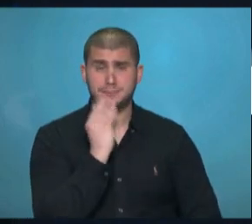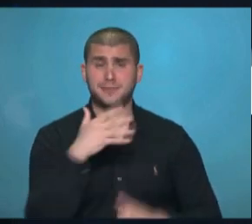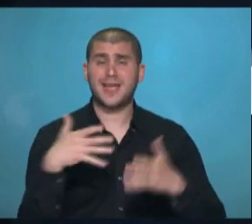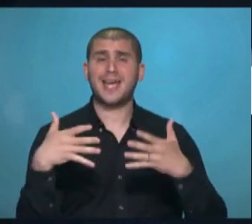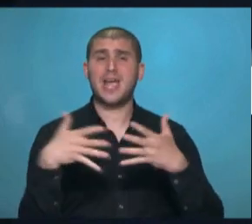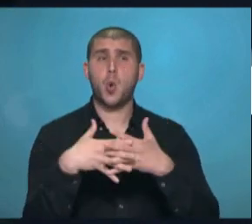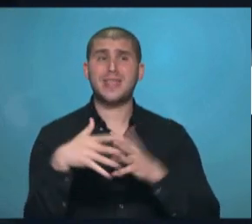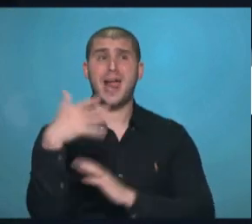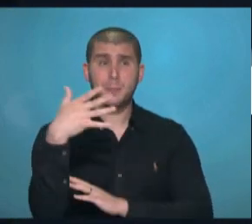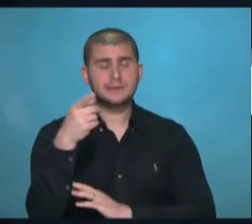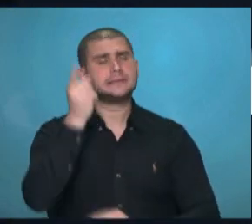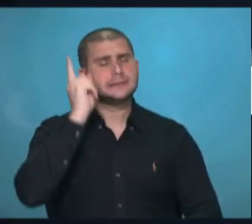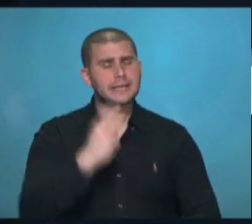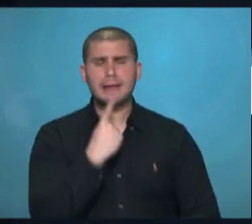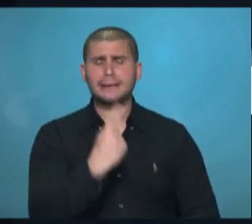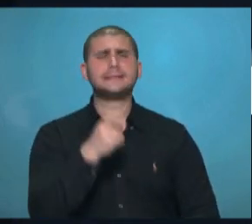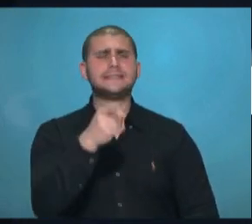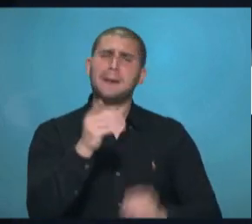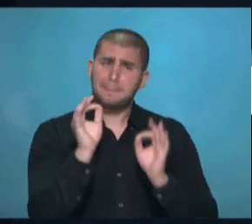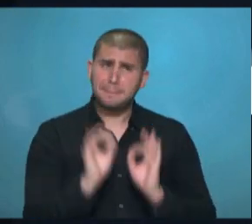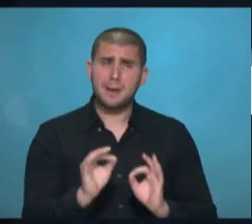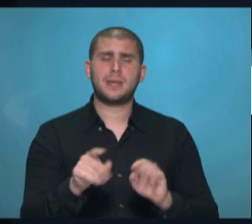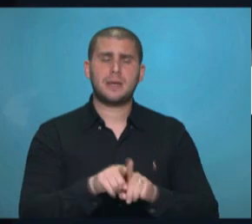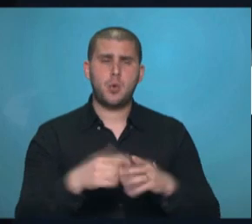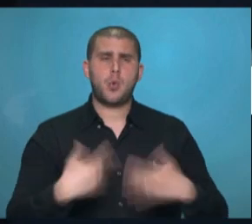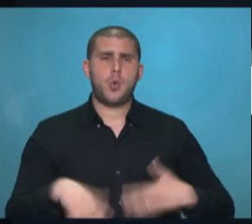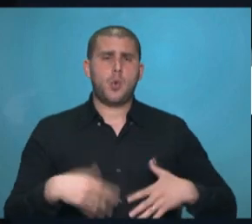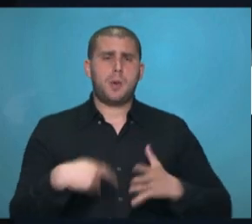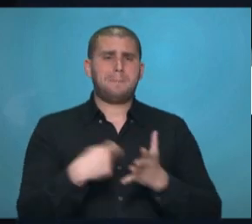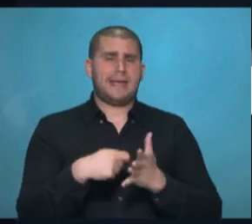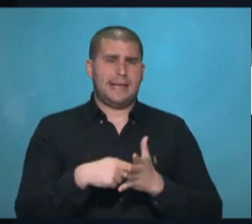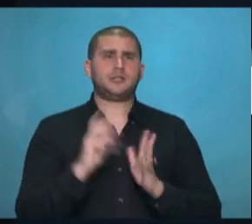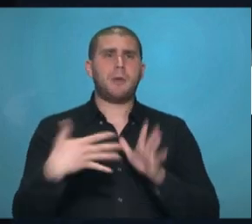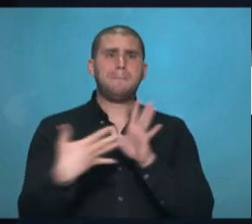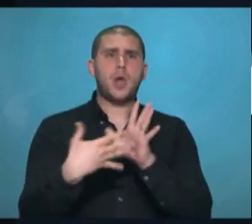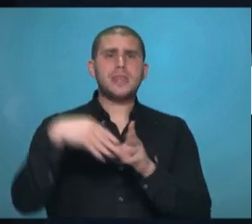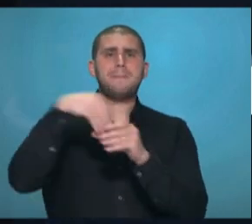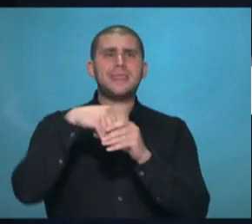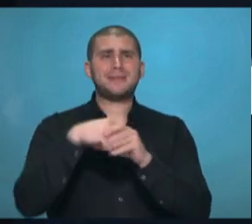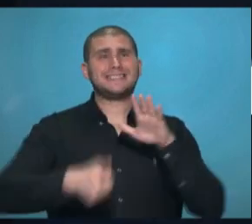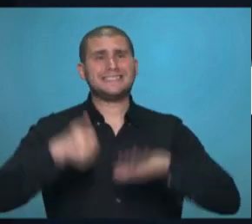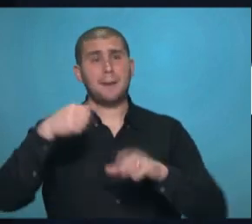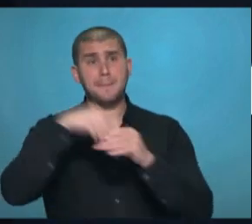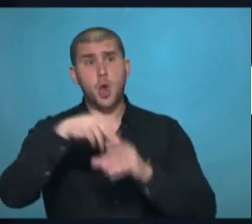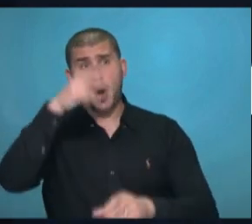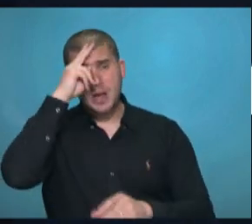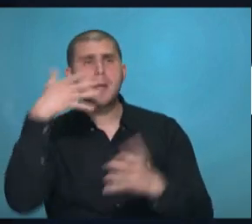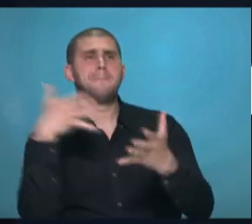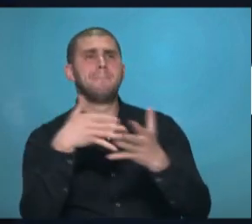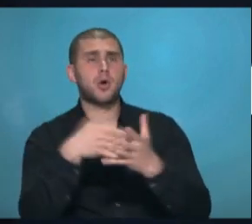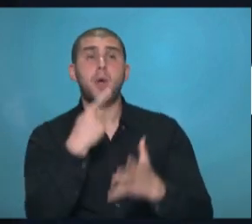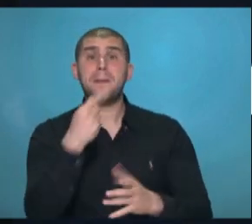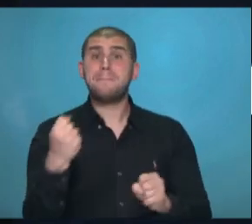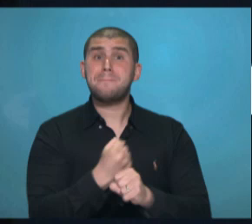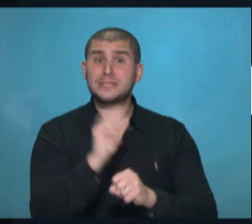הלאומי, וצריך לומר שהדבר הזה באמת עולה לו גם בביקורת מבית של שרים בכירים בתוך הליכוד, שאומרים המעשה הזה